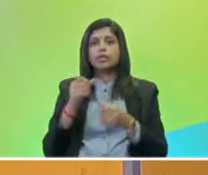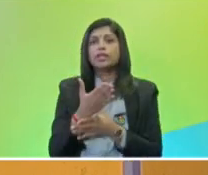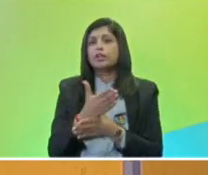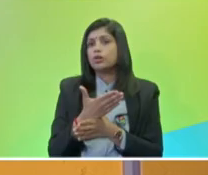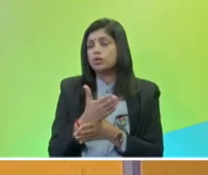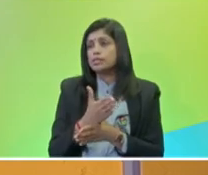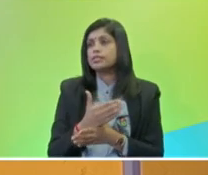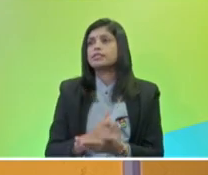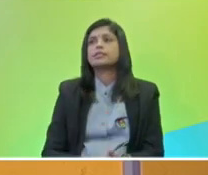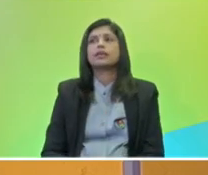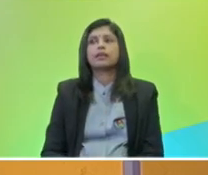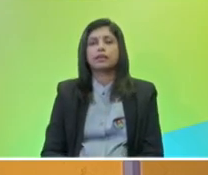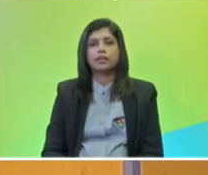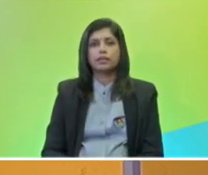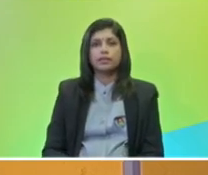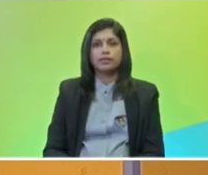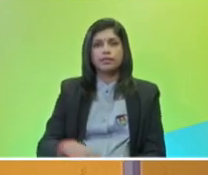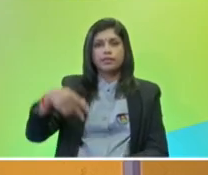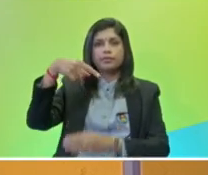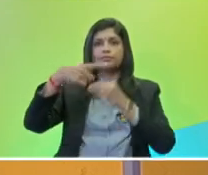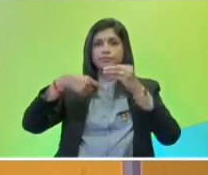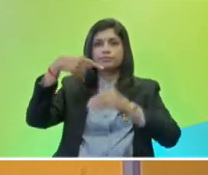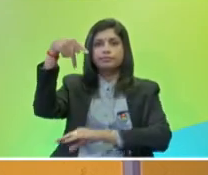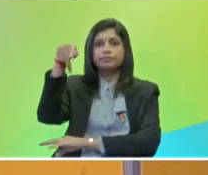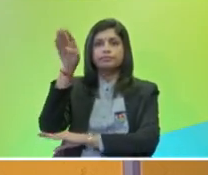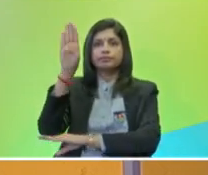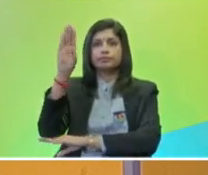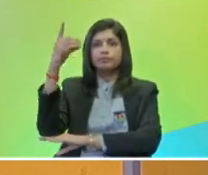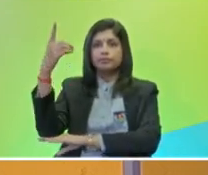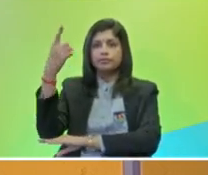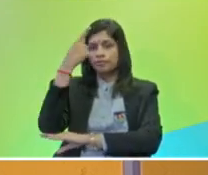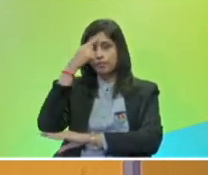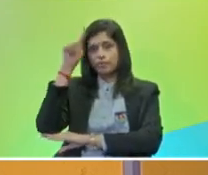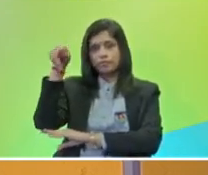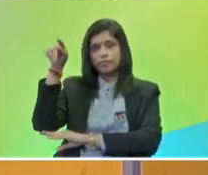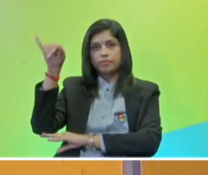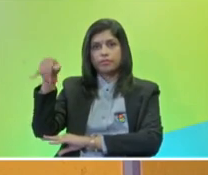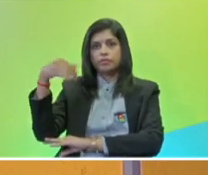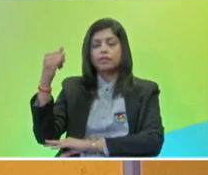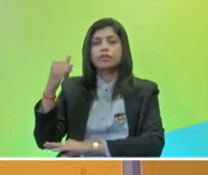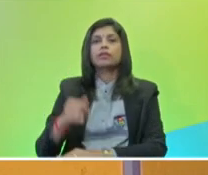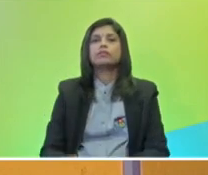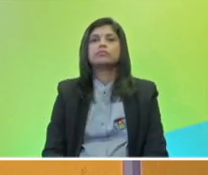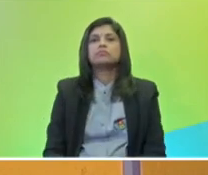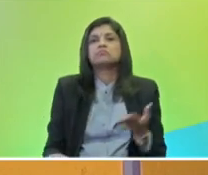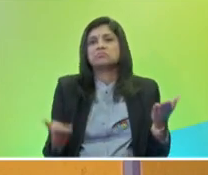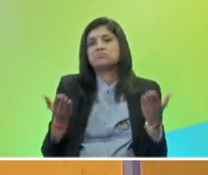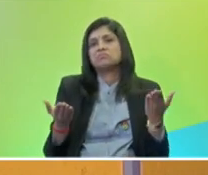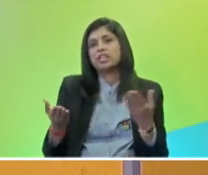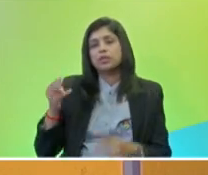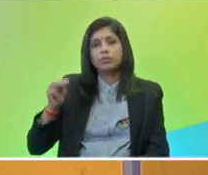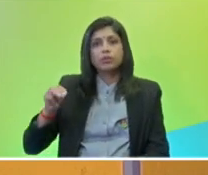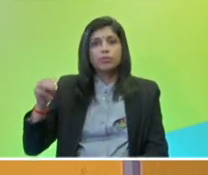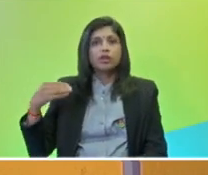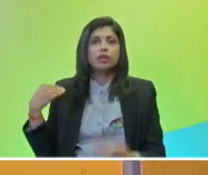murid yang Apabila mereka dengar saja pertanyaan saya pilih saja bagi mata pelajaran Pendidikan Jasmani ini guys Kenapa saya kena